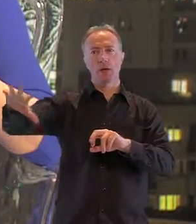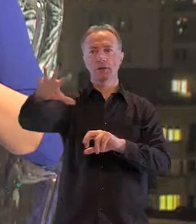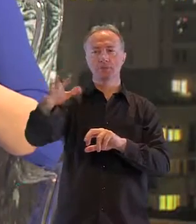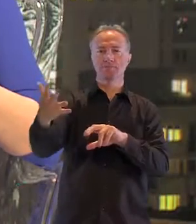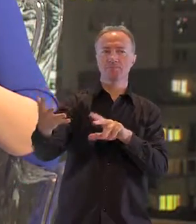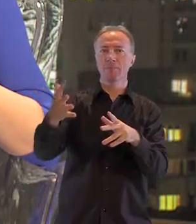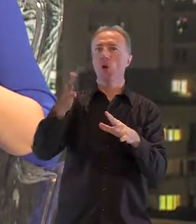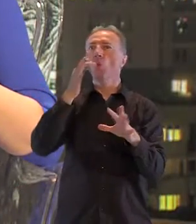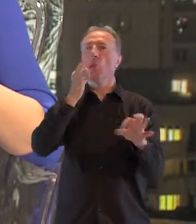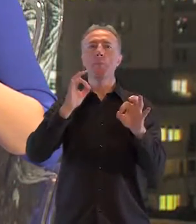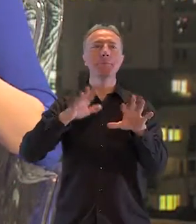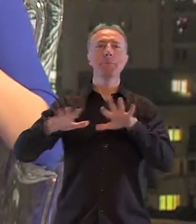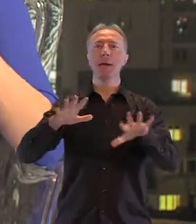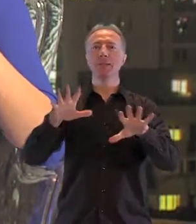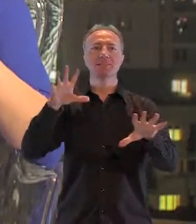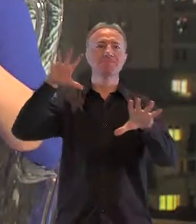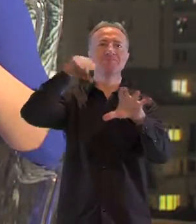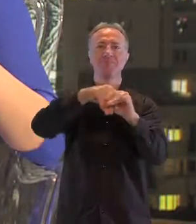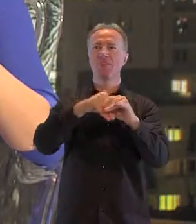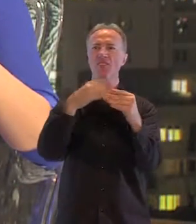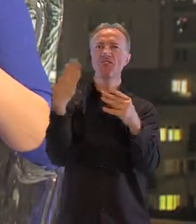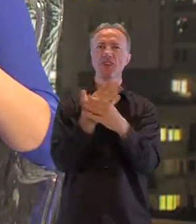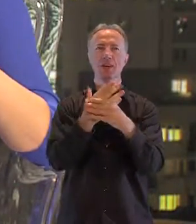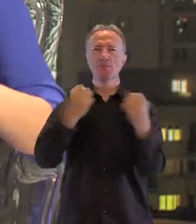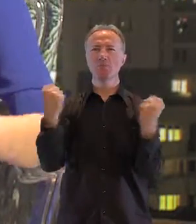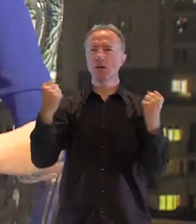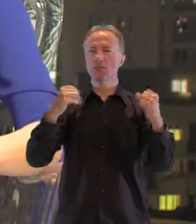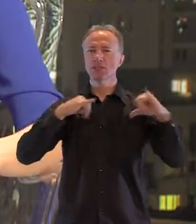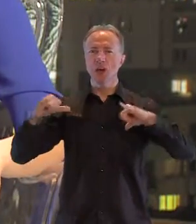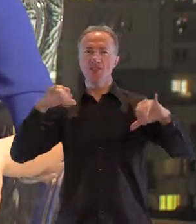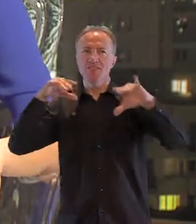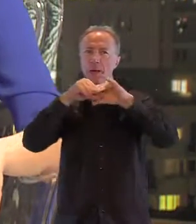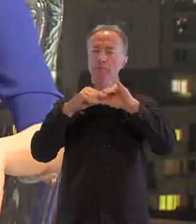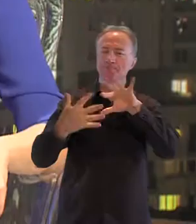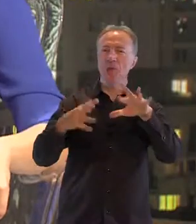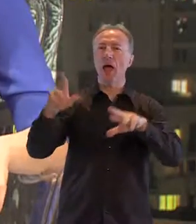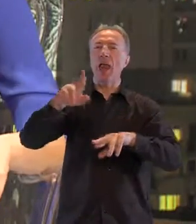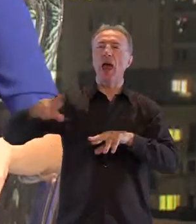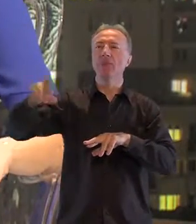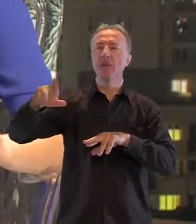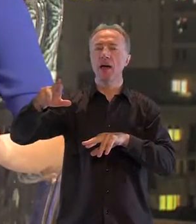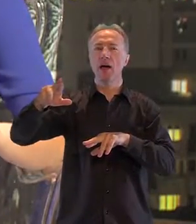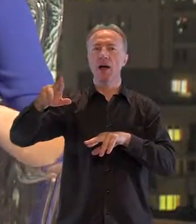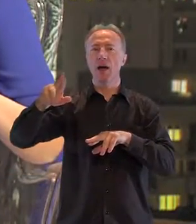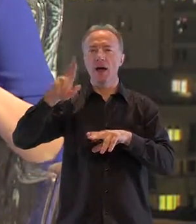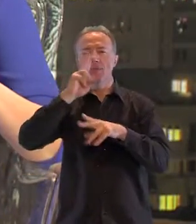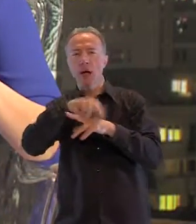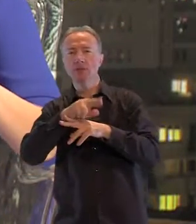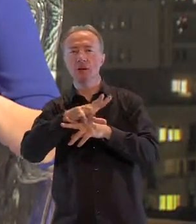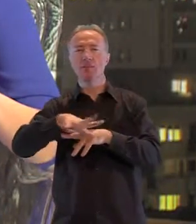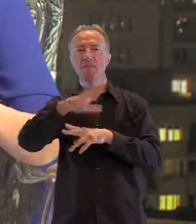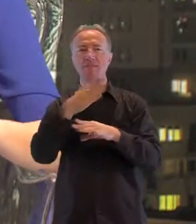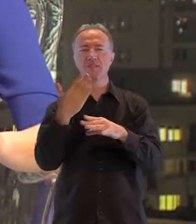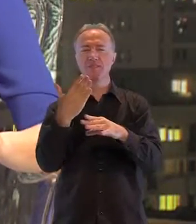takiego dobrego miejsca dla kobiet w dużych firmach, w zarządach, może tak, w zarządach i radach nadzorczych. Są takie badania